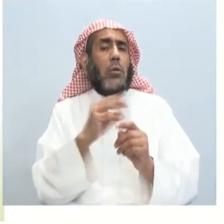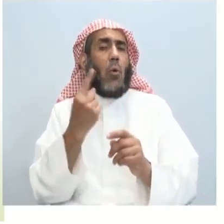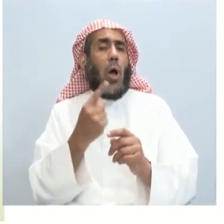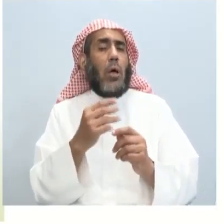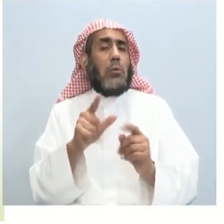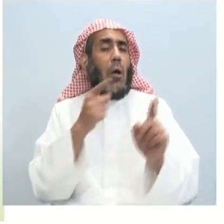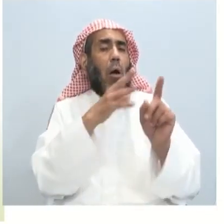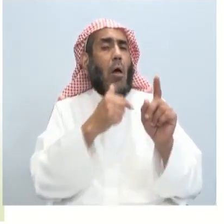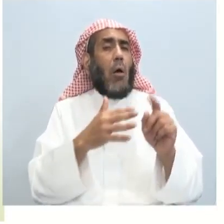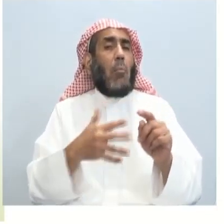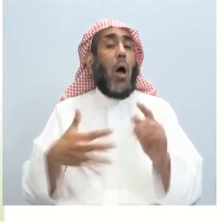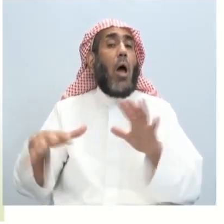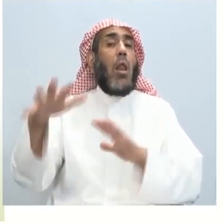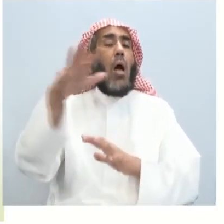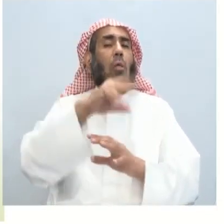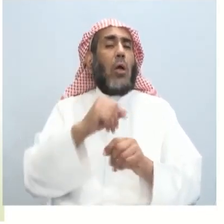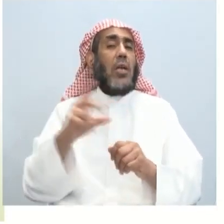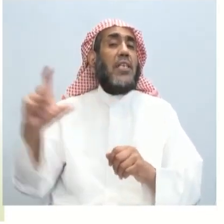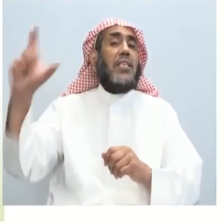اعلام الحضاره